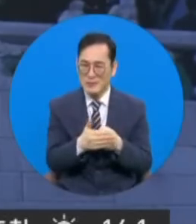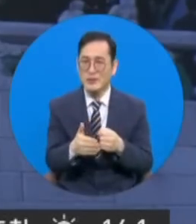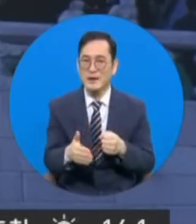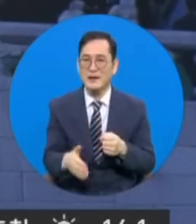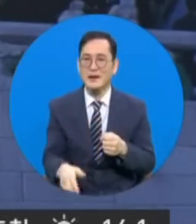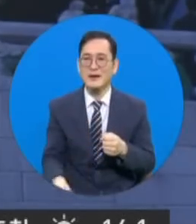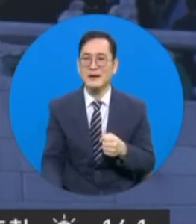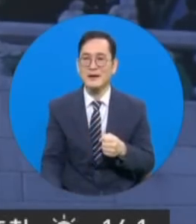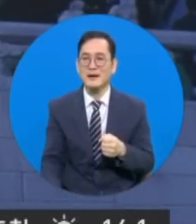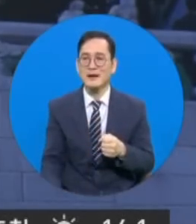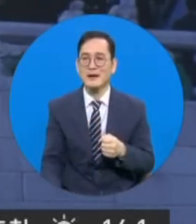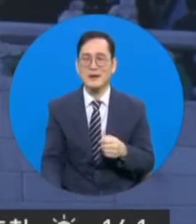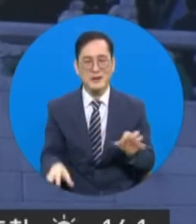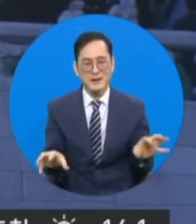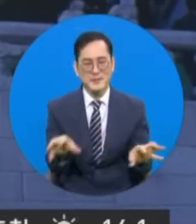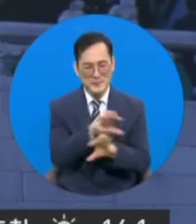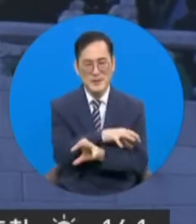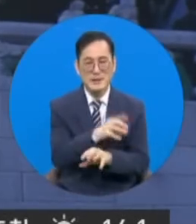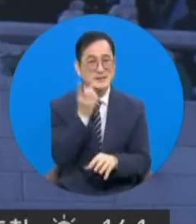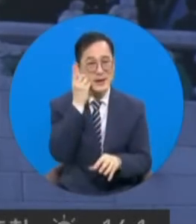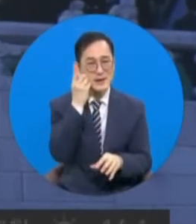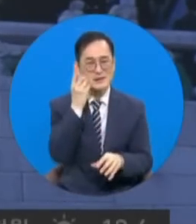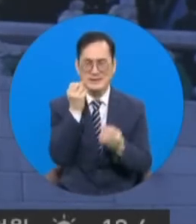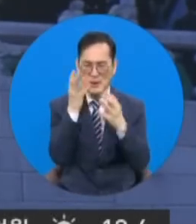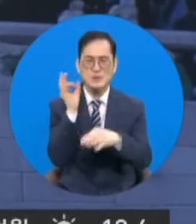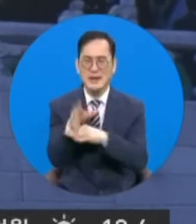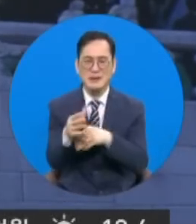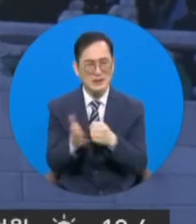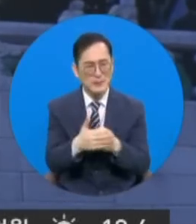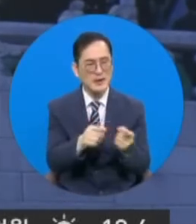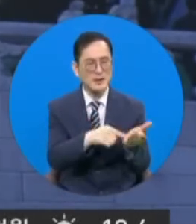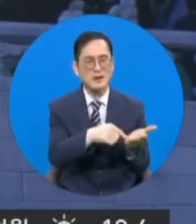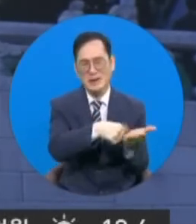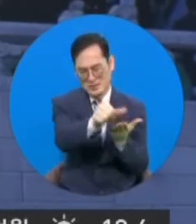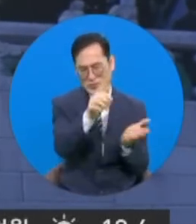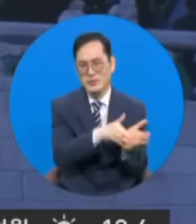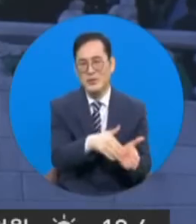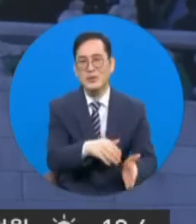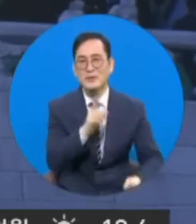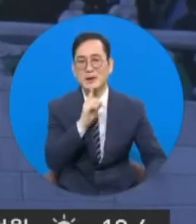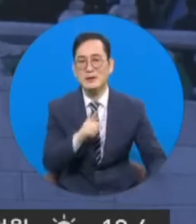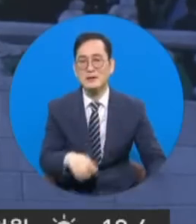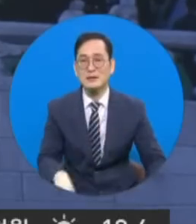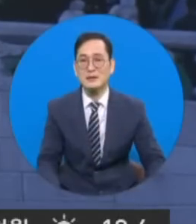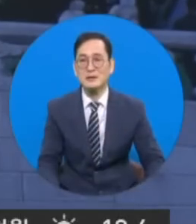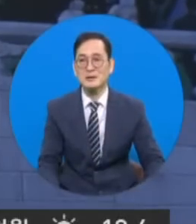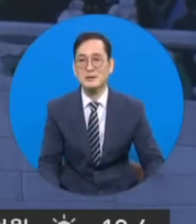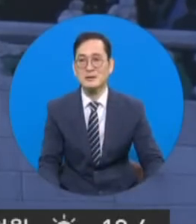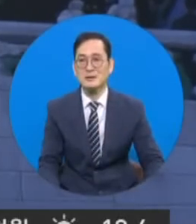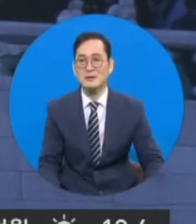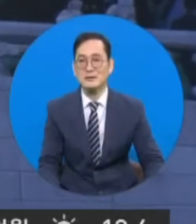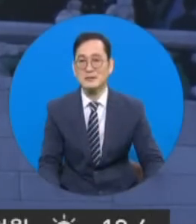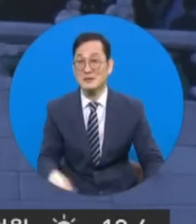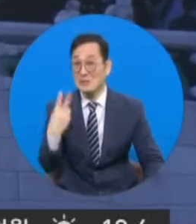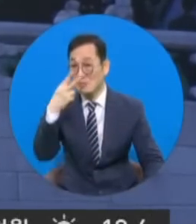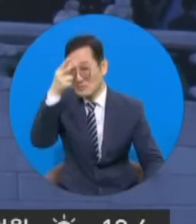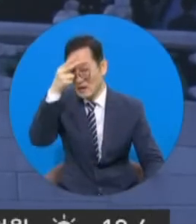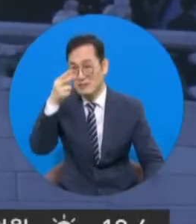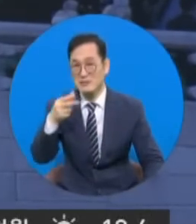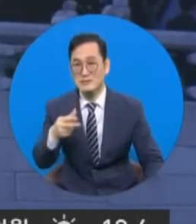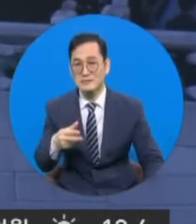대표가 새로 바꿔서 휴대전화 아무것도 없다라는 해명을 내놨는데 또 그러자 검찰